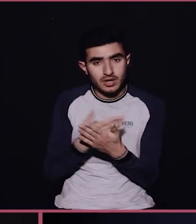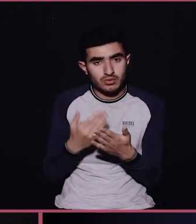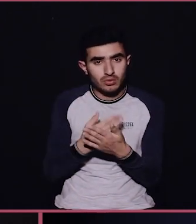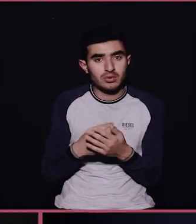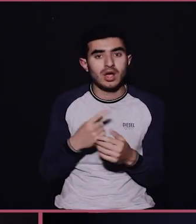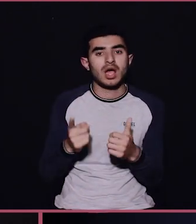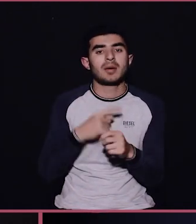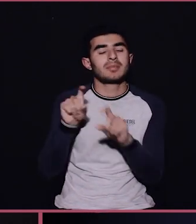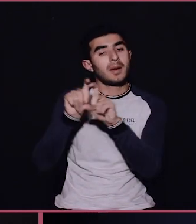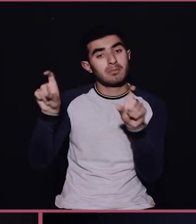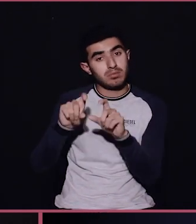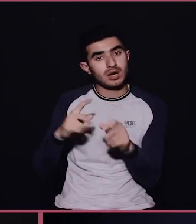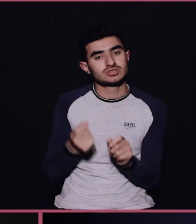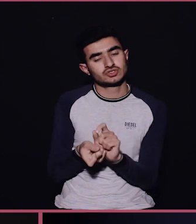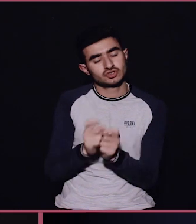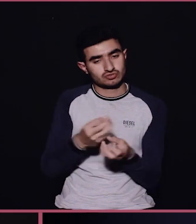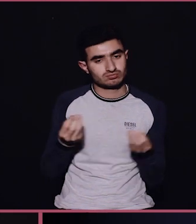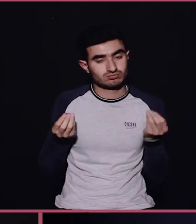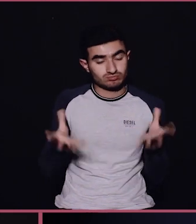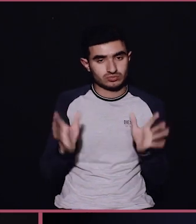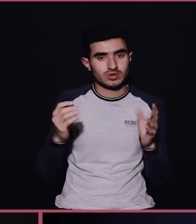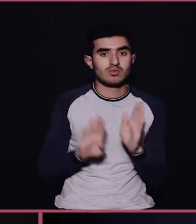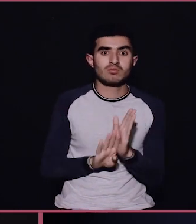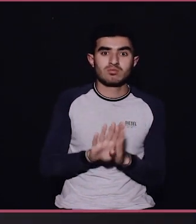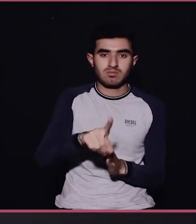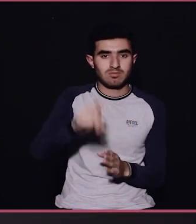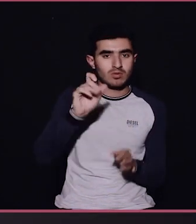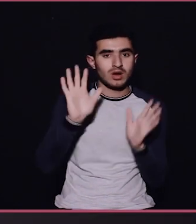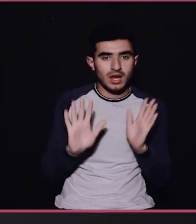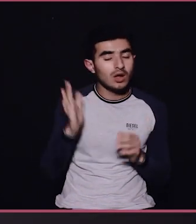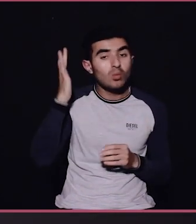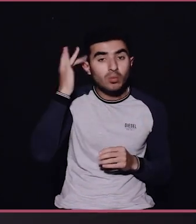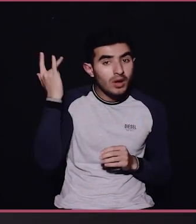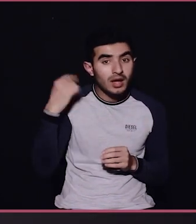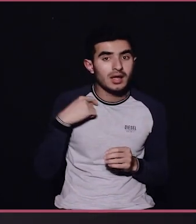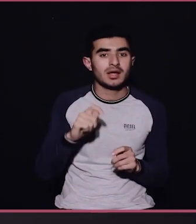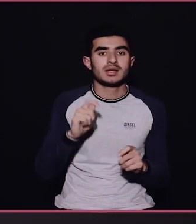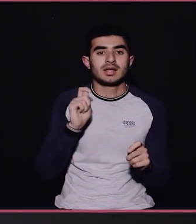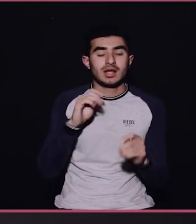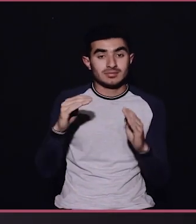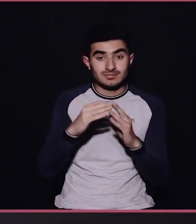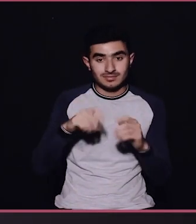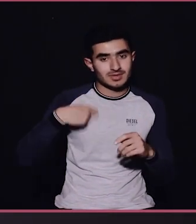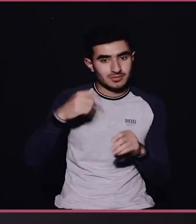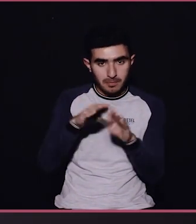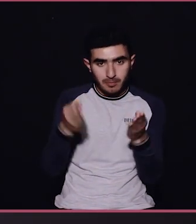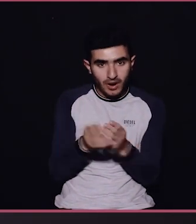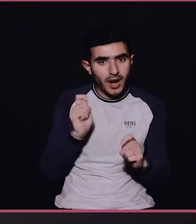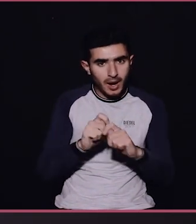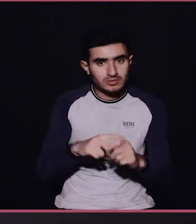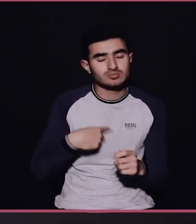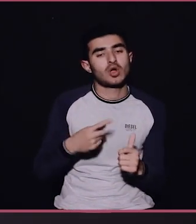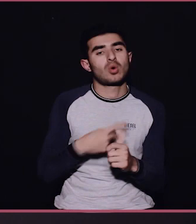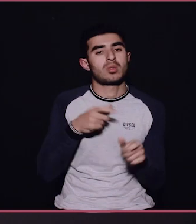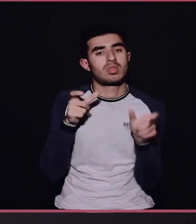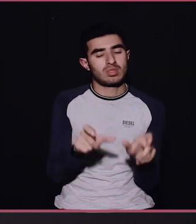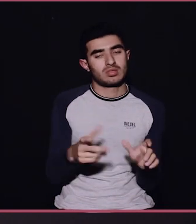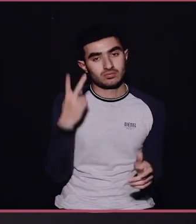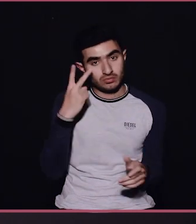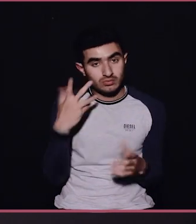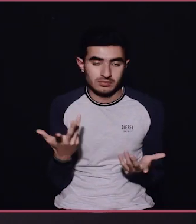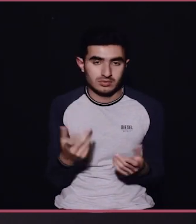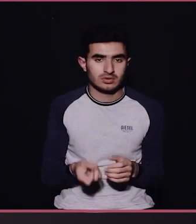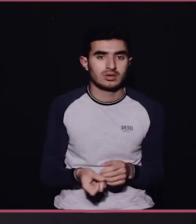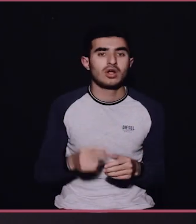of COVID, because of the challenges, तो एक opportunity निकल के सामने आई, और उस opportunity की वजह से अब पूरी brand की growth expedite हो गई है,